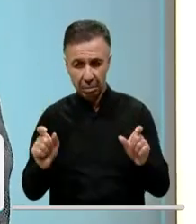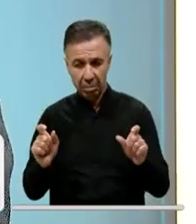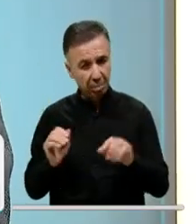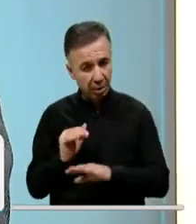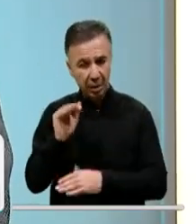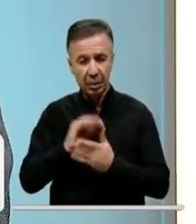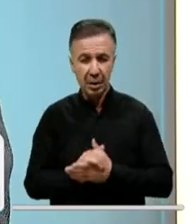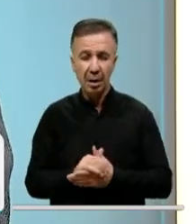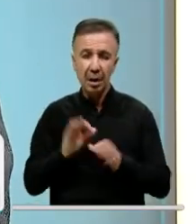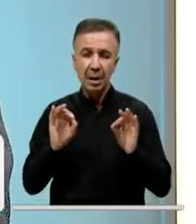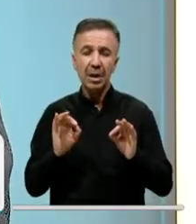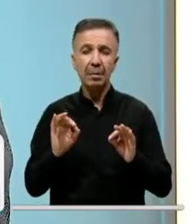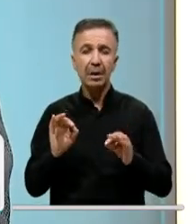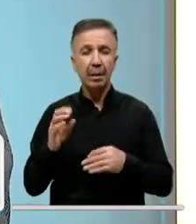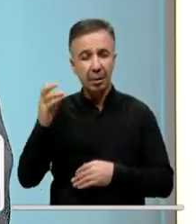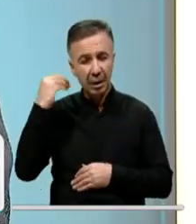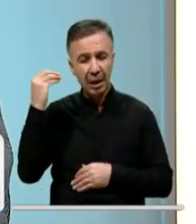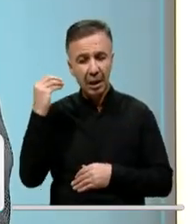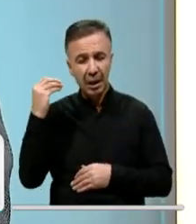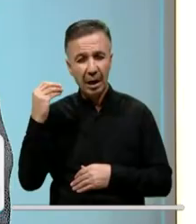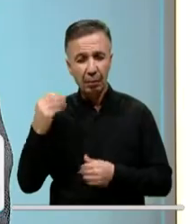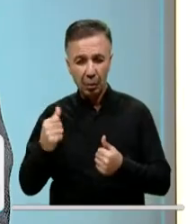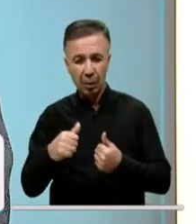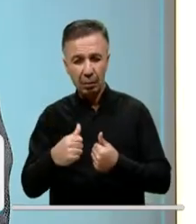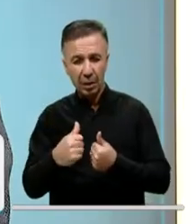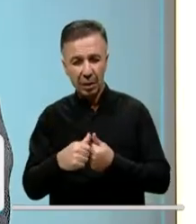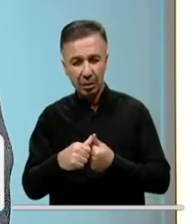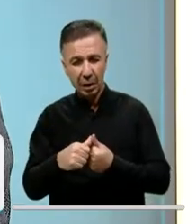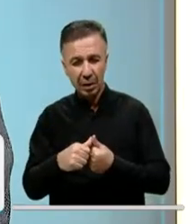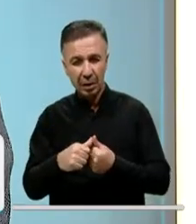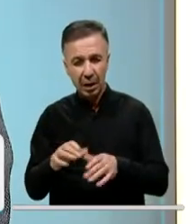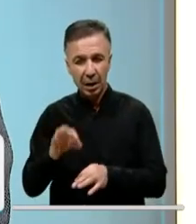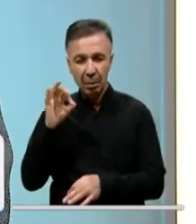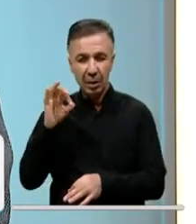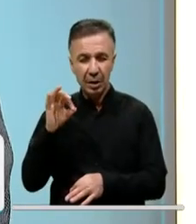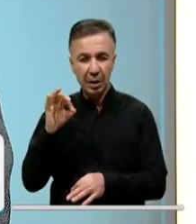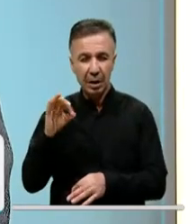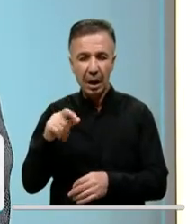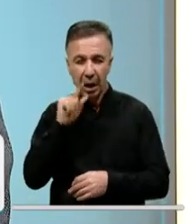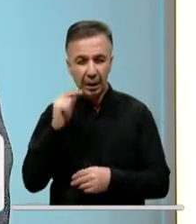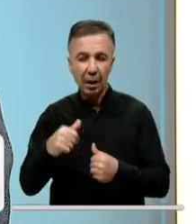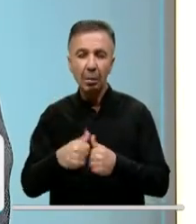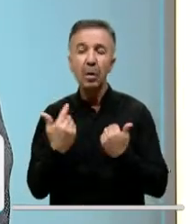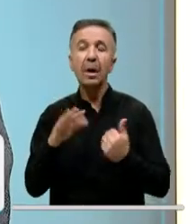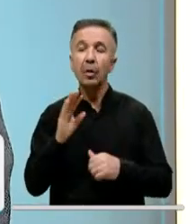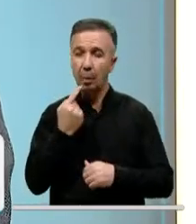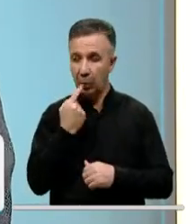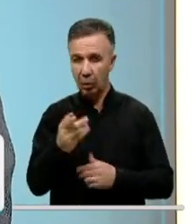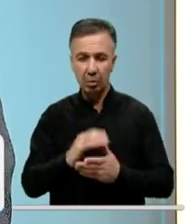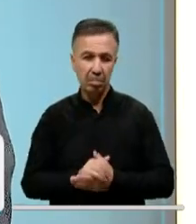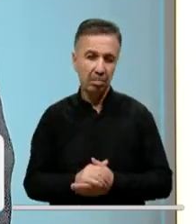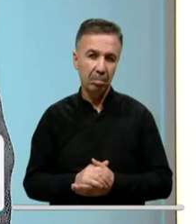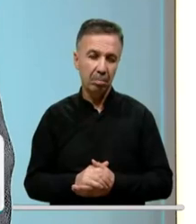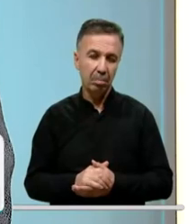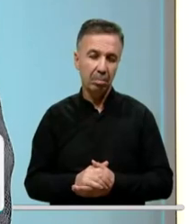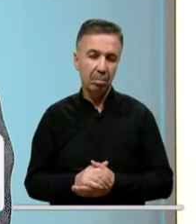Şimdi de beyefendi boşamıyorum diyor. Ne olacak? Sıkıntı. Buyurun cenazenin. Şimdi burada biz her ne şey